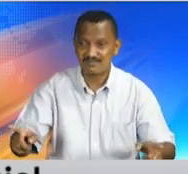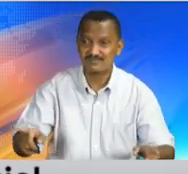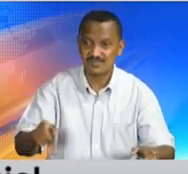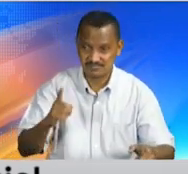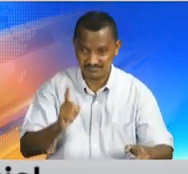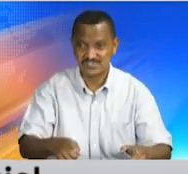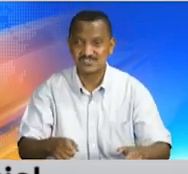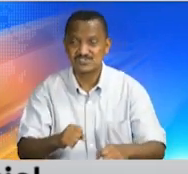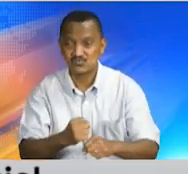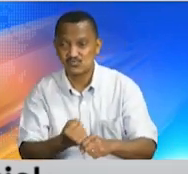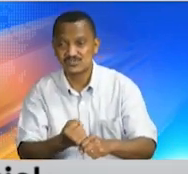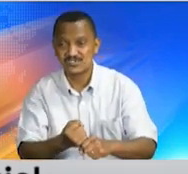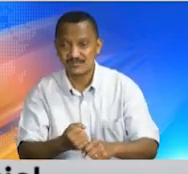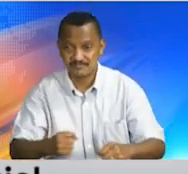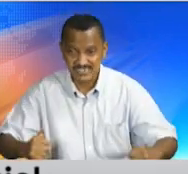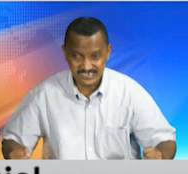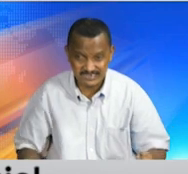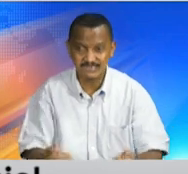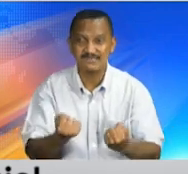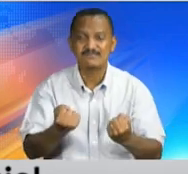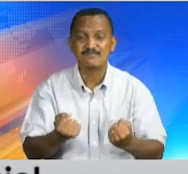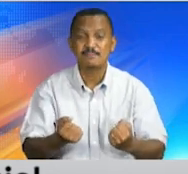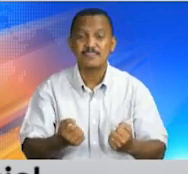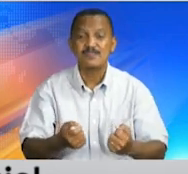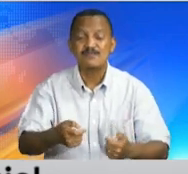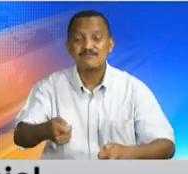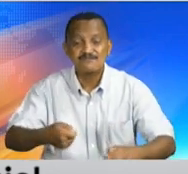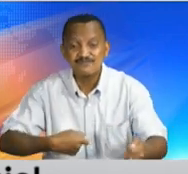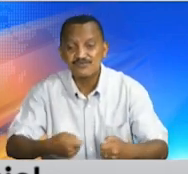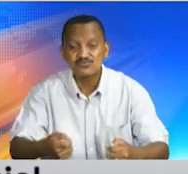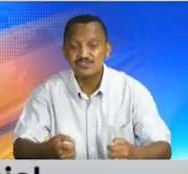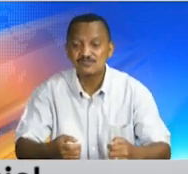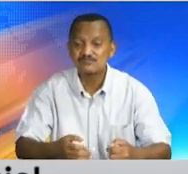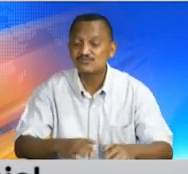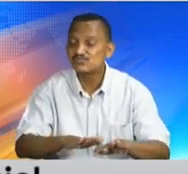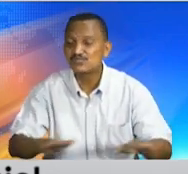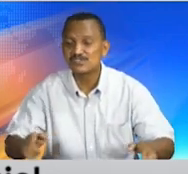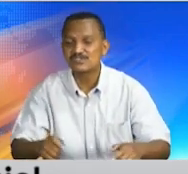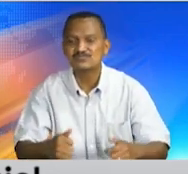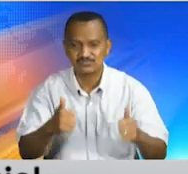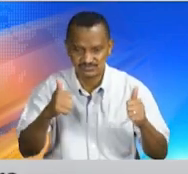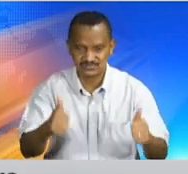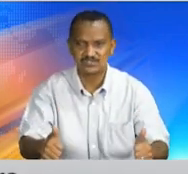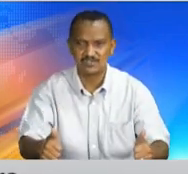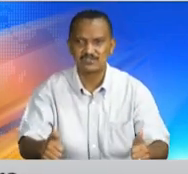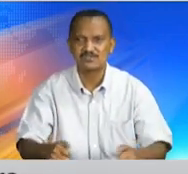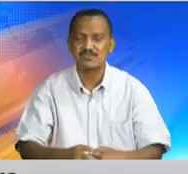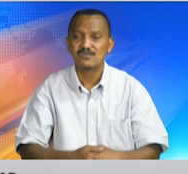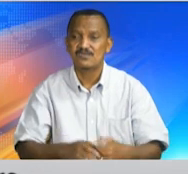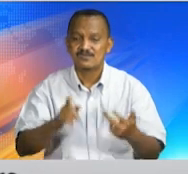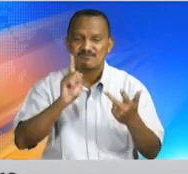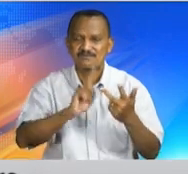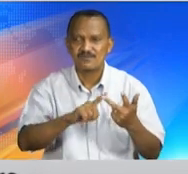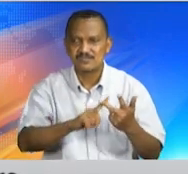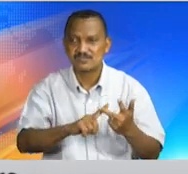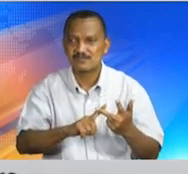Tantely ary dia zahana ihany koa any amin'ireny tobim-pivarotana ireny a mba hanara-penitra ihany koa. Dia ny